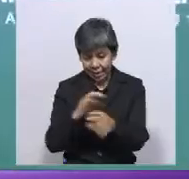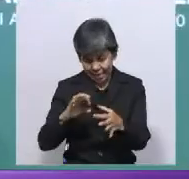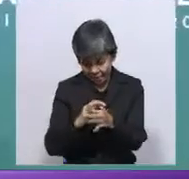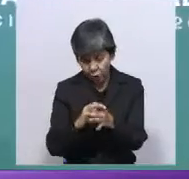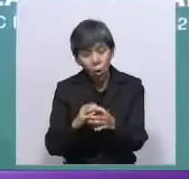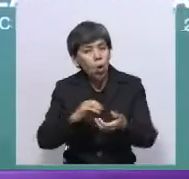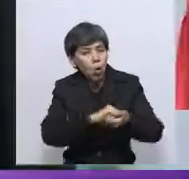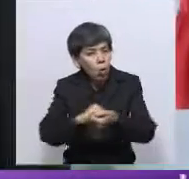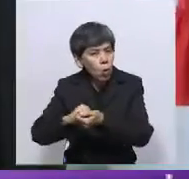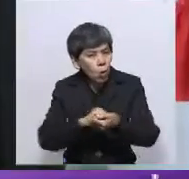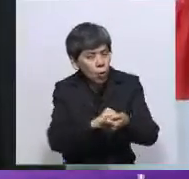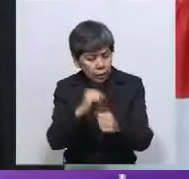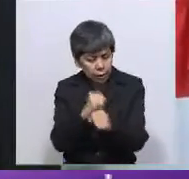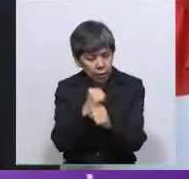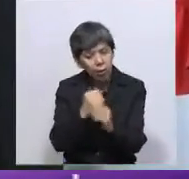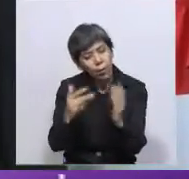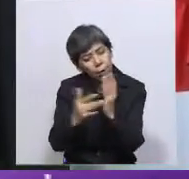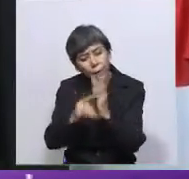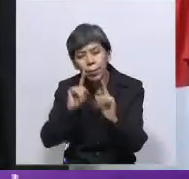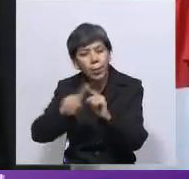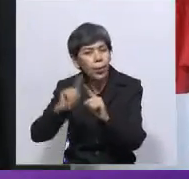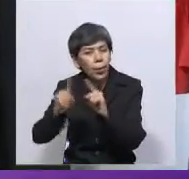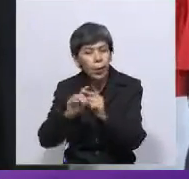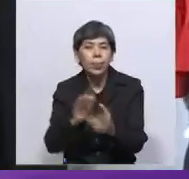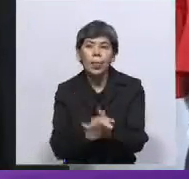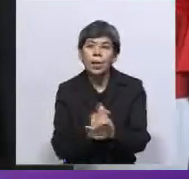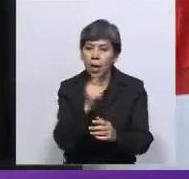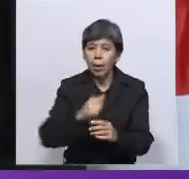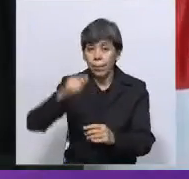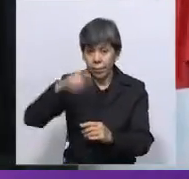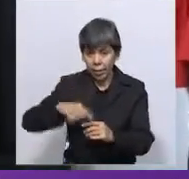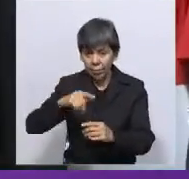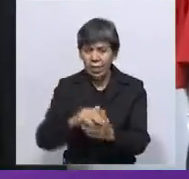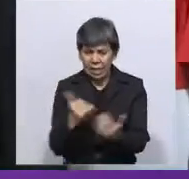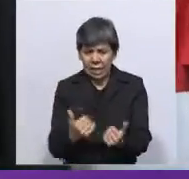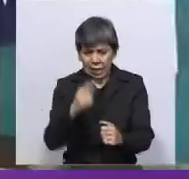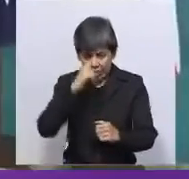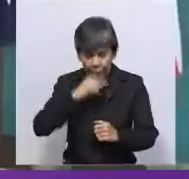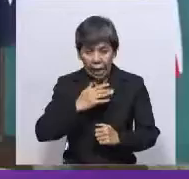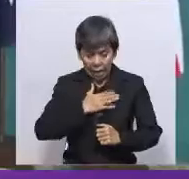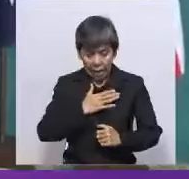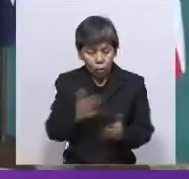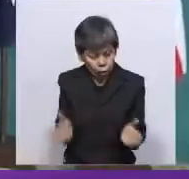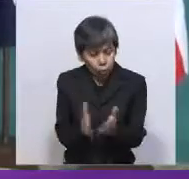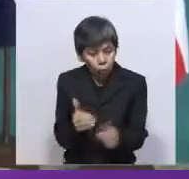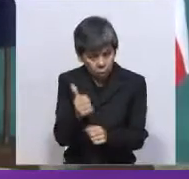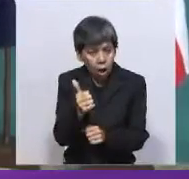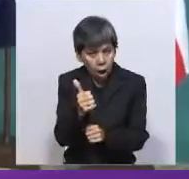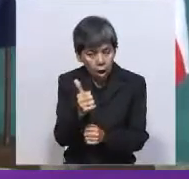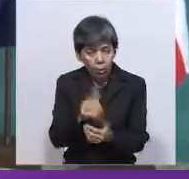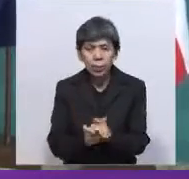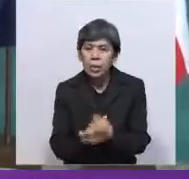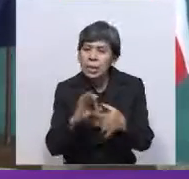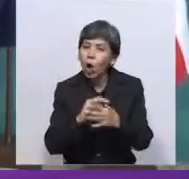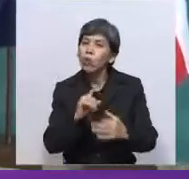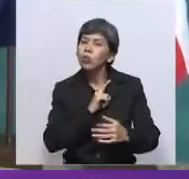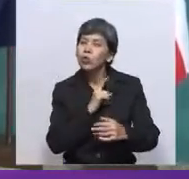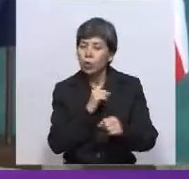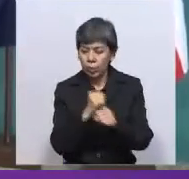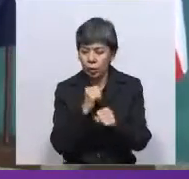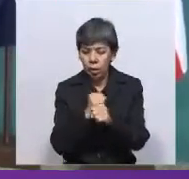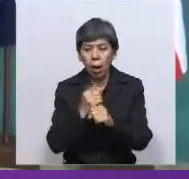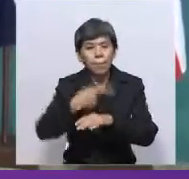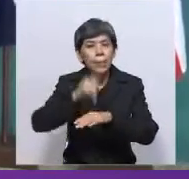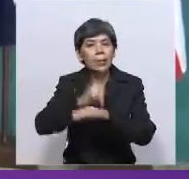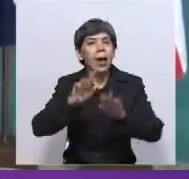ระดับความร่วมมือและขับเคลื่อนนวัตกรรมในภูมิภาคอินโดแปซิฟิกซึ่งไทยพร้อมสนับสนุนอย่างเต็มที่ในฐานะที่จะเป็น